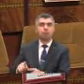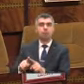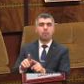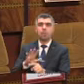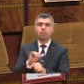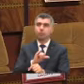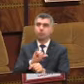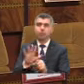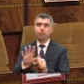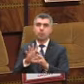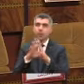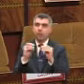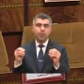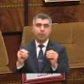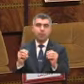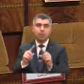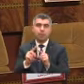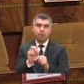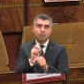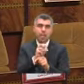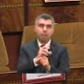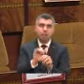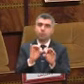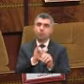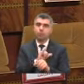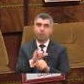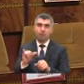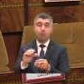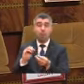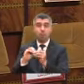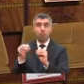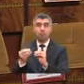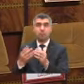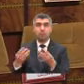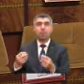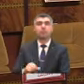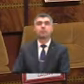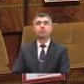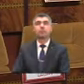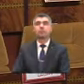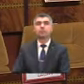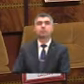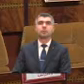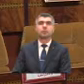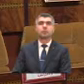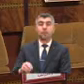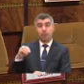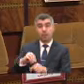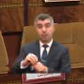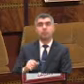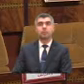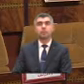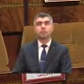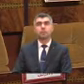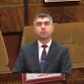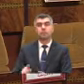كايناش واحد تنظيم واحد الرحلات داخليه، وهذا واحد الاشكال اللي كبير بزاف. بالنسبه كذلك